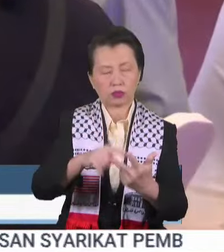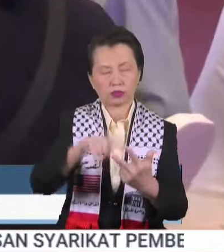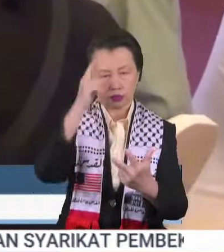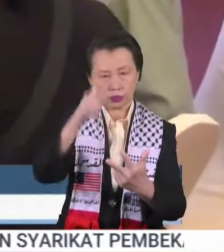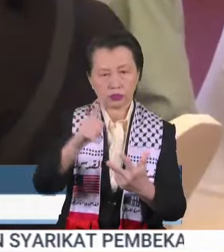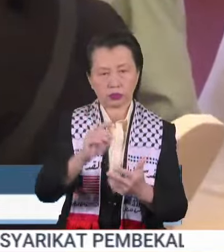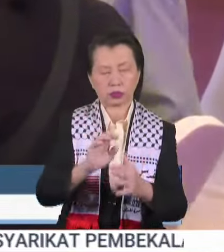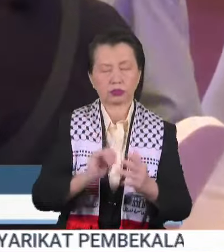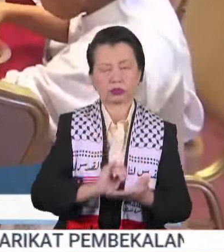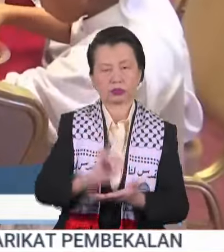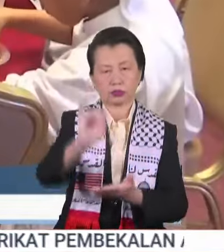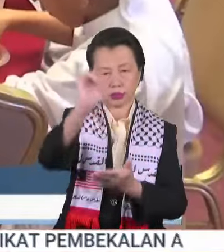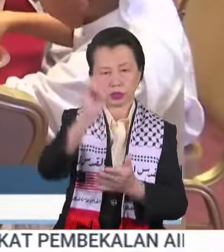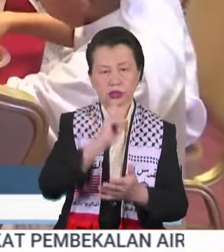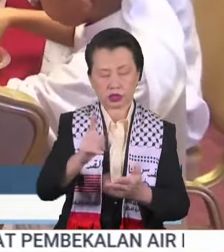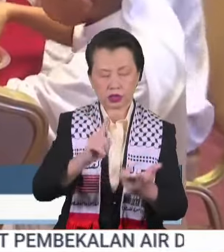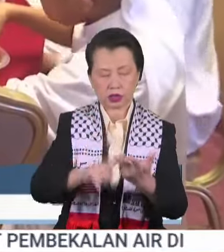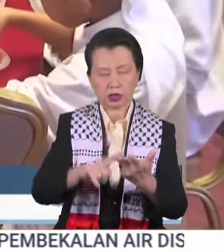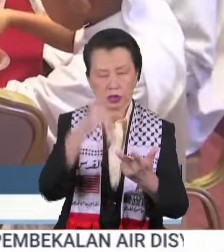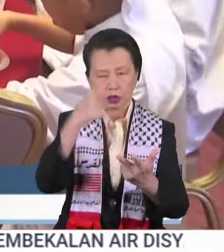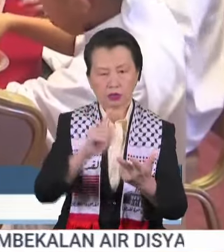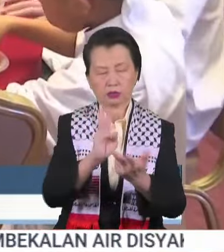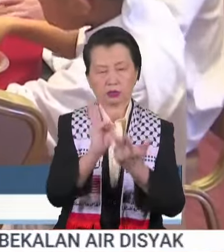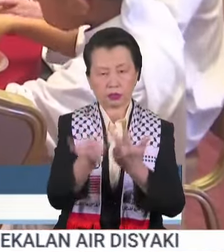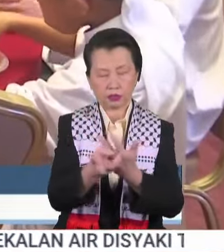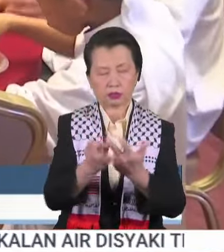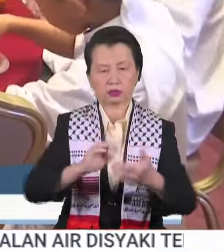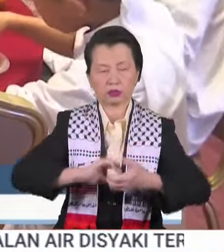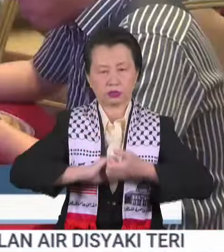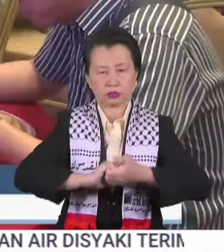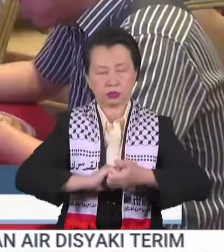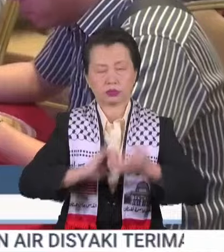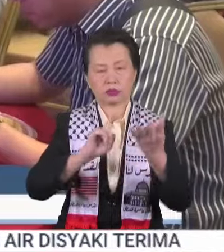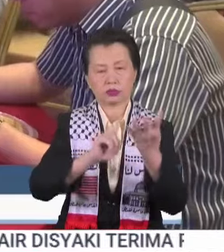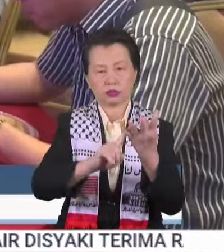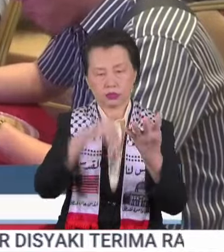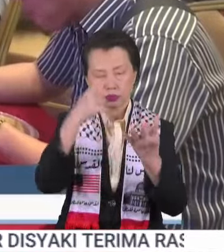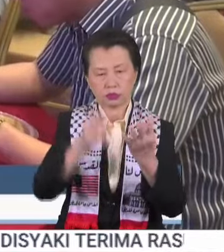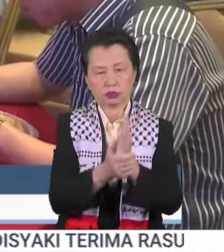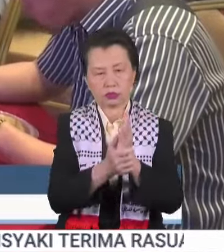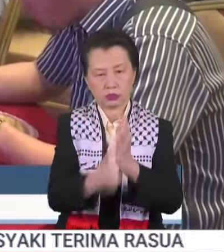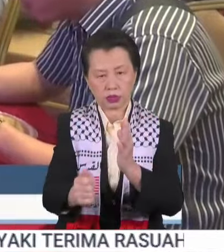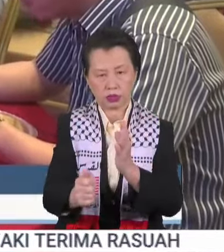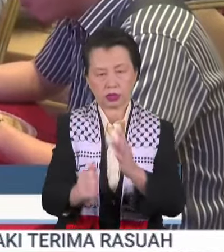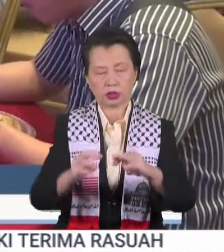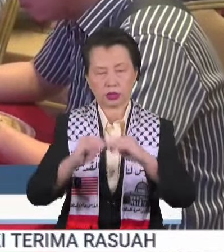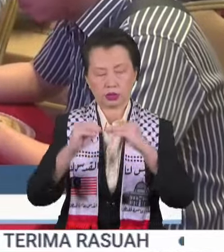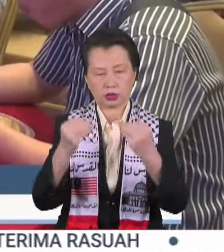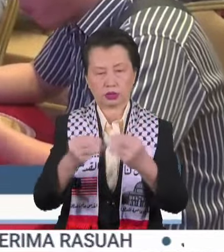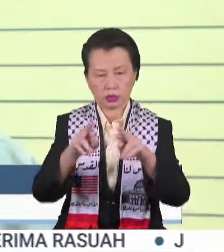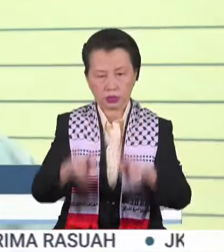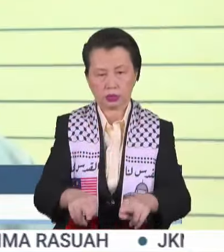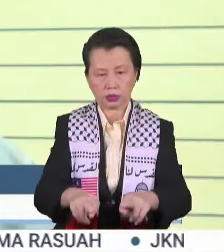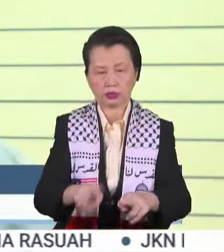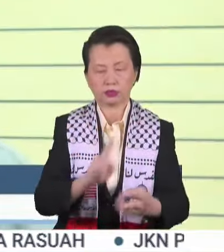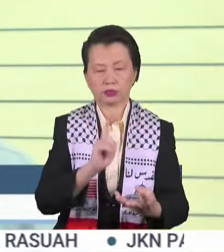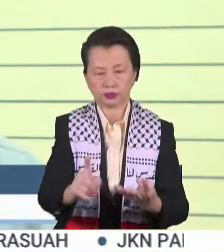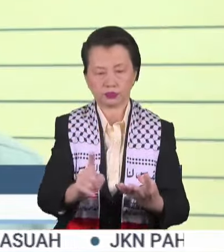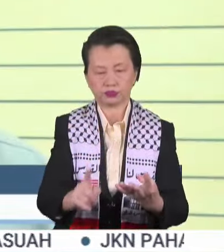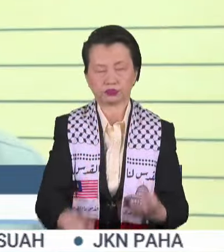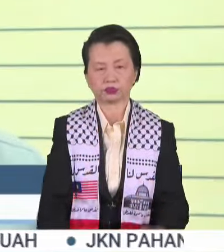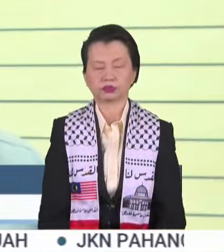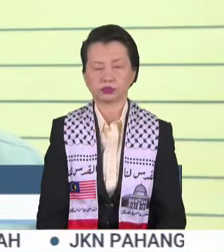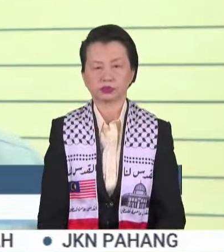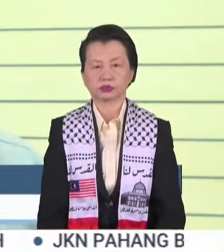institusi Islam, program memantapkan kebajikan ummah dan program meningkatkan kemahiran ummah. Program yang pertama yang kita lihat yang